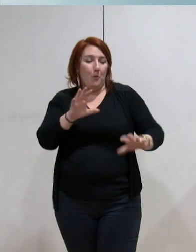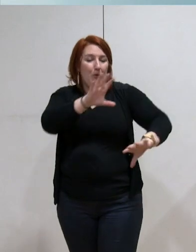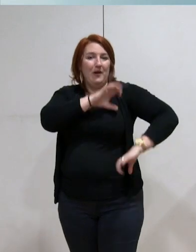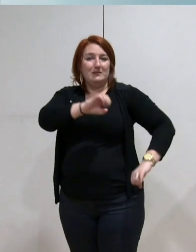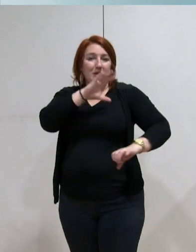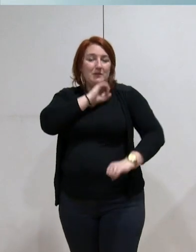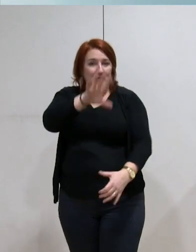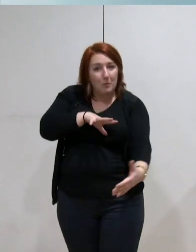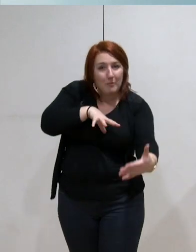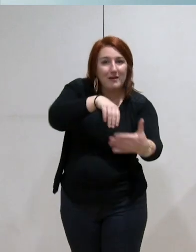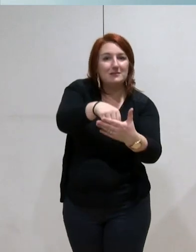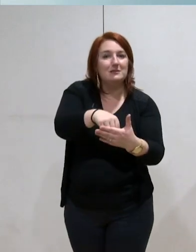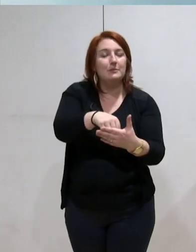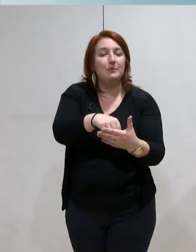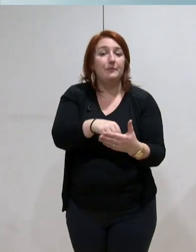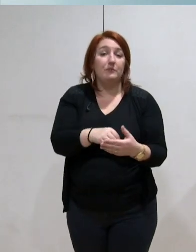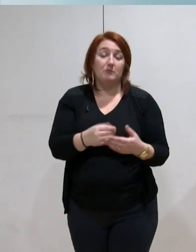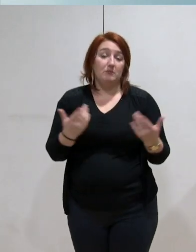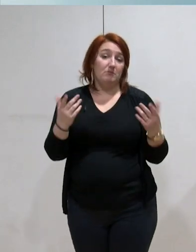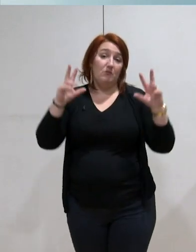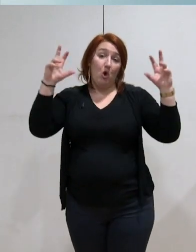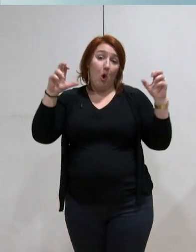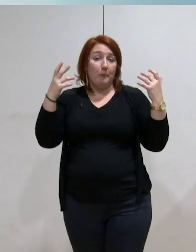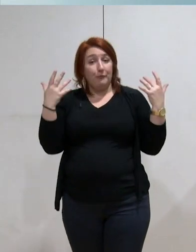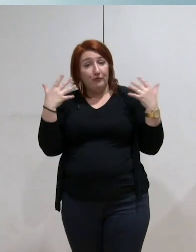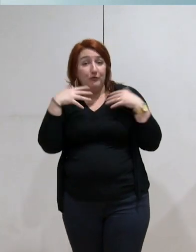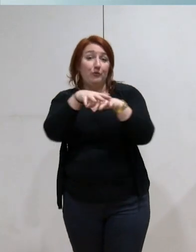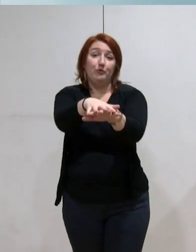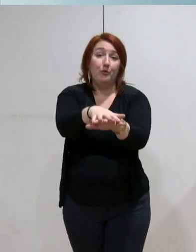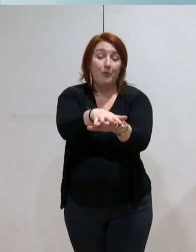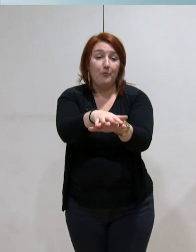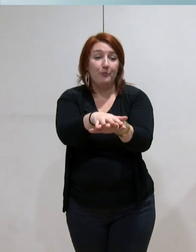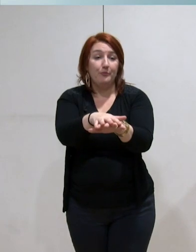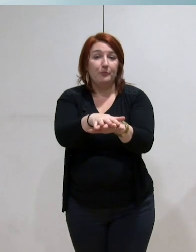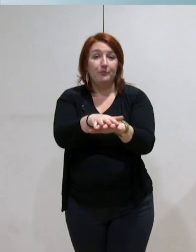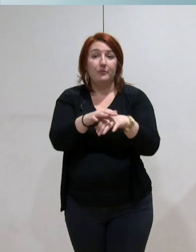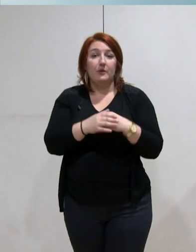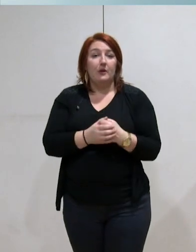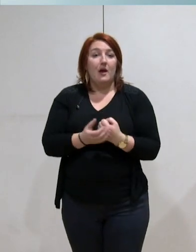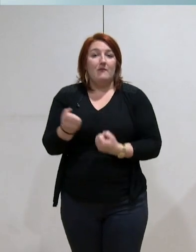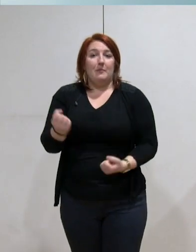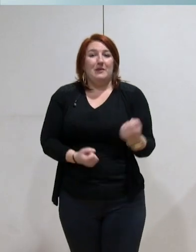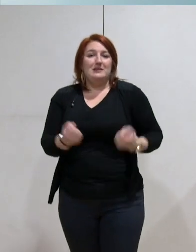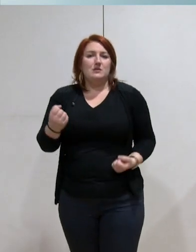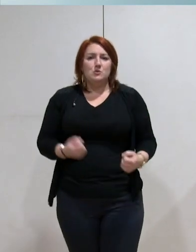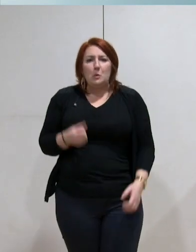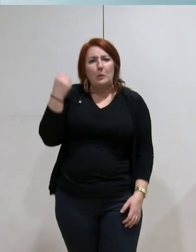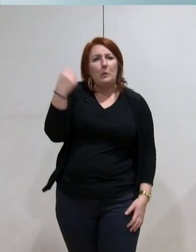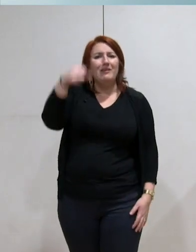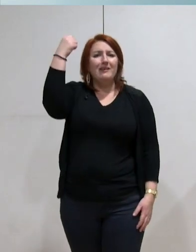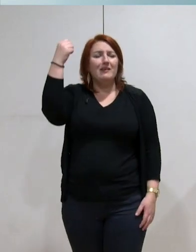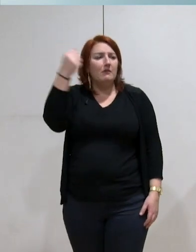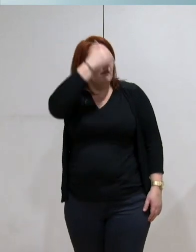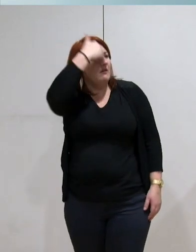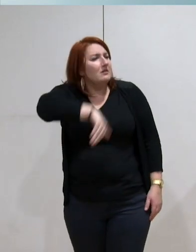expérimenteraient une là aussi une forme de fusion avec ce qu'on appelle la prestation de service unique qui vous le savez